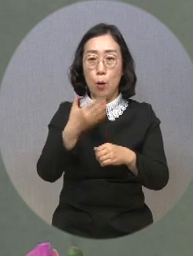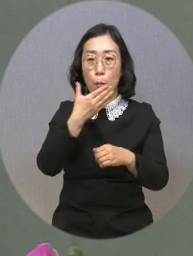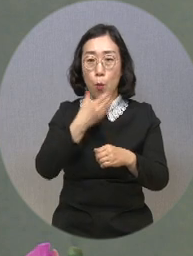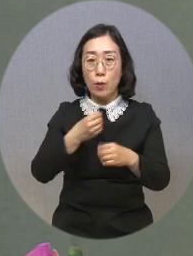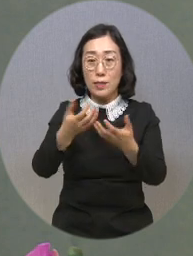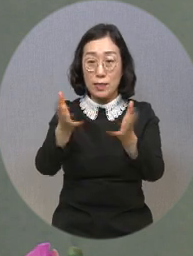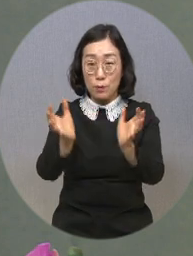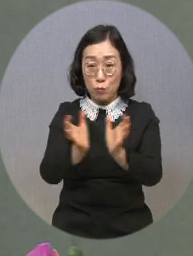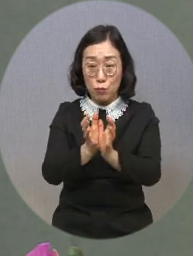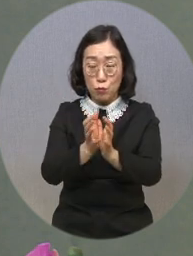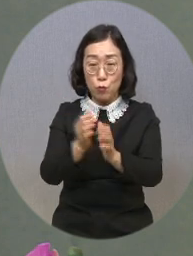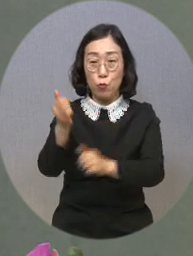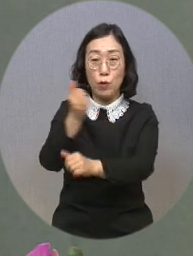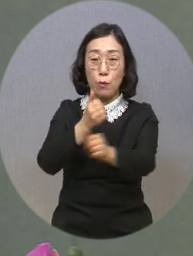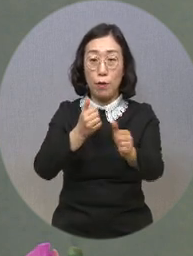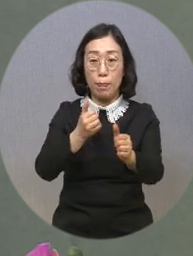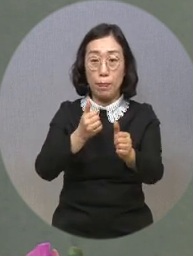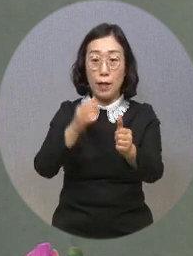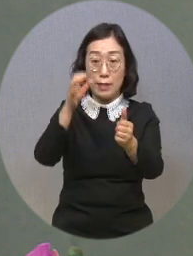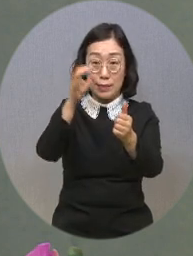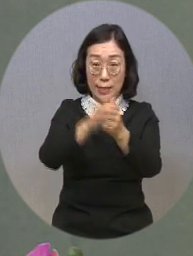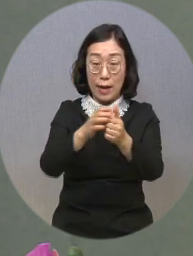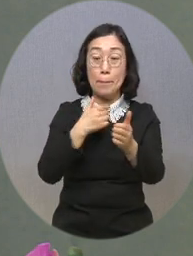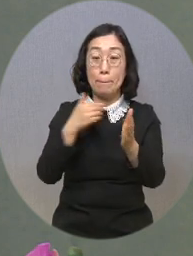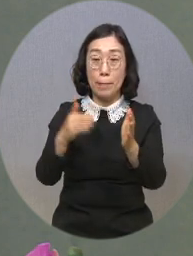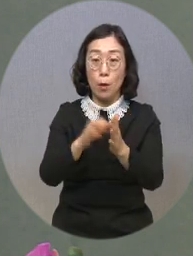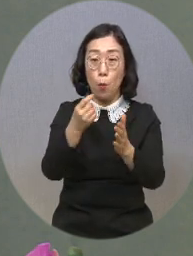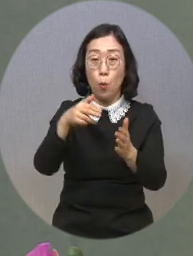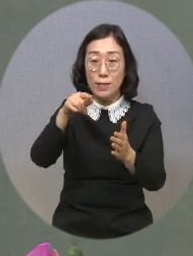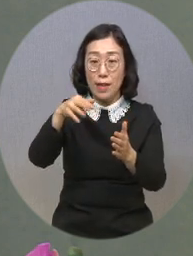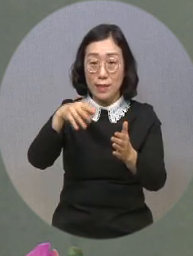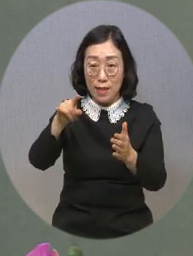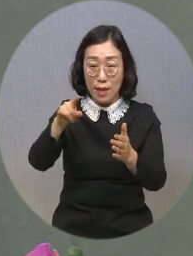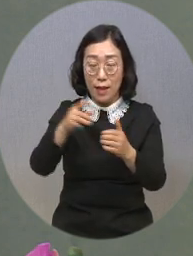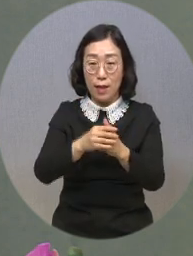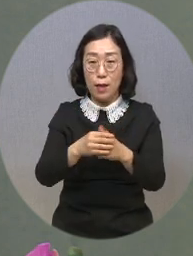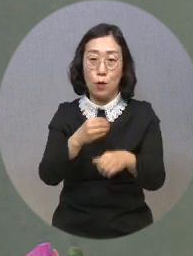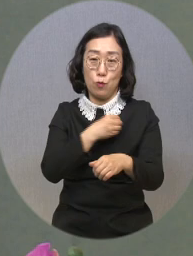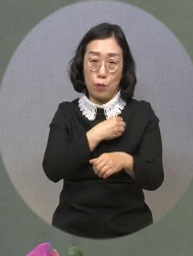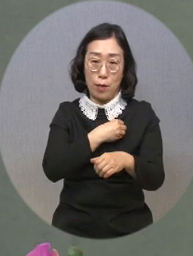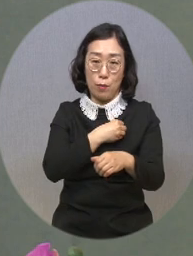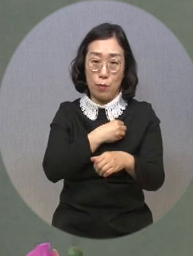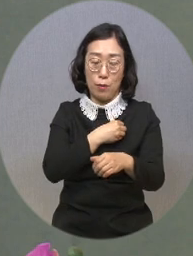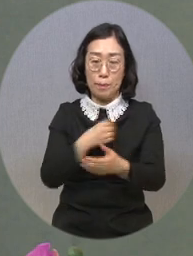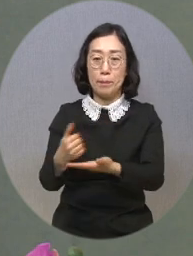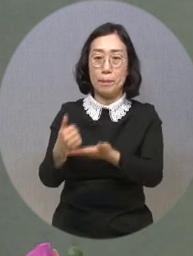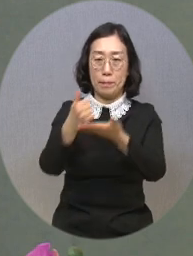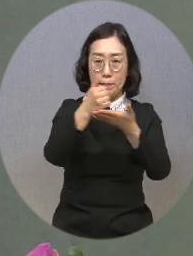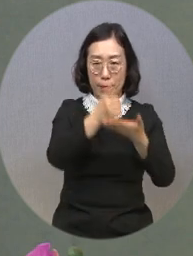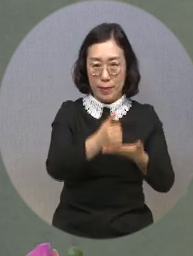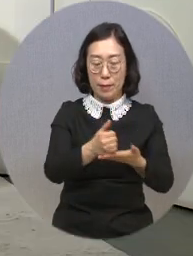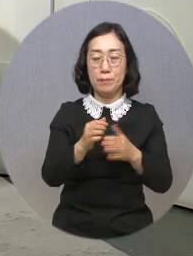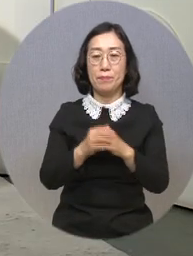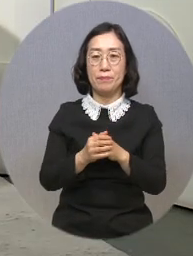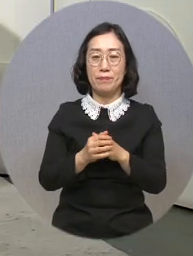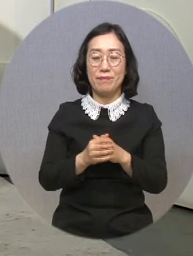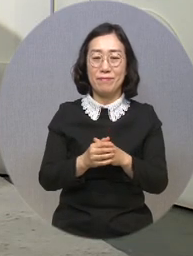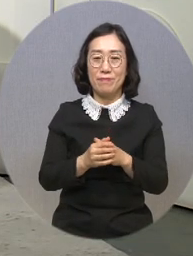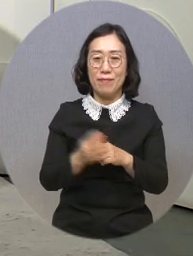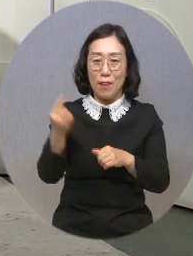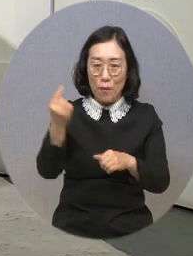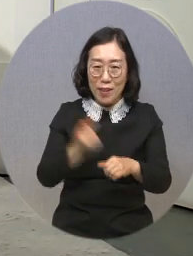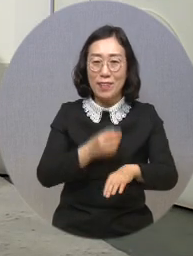보건복지위원장까지 역임을 하셨던 오재세 국회의원님을 이 자리에 모셨습니다.